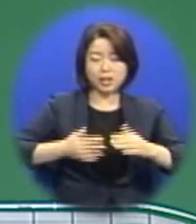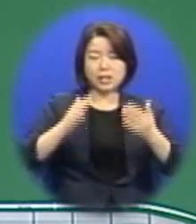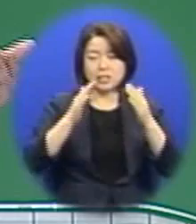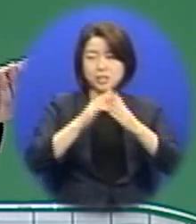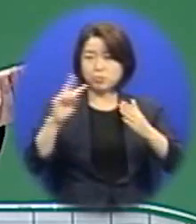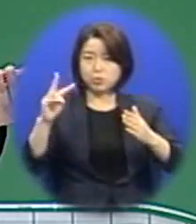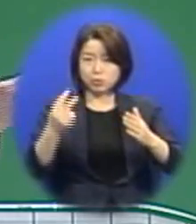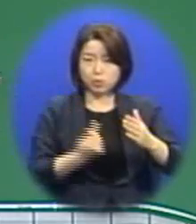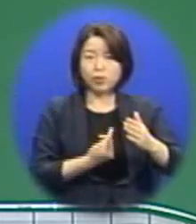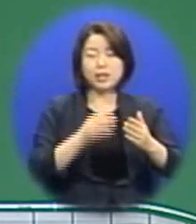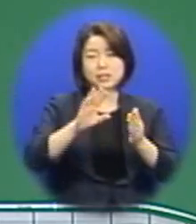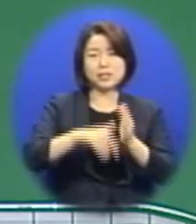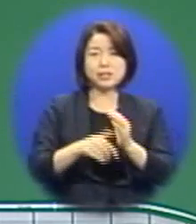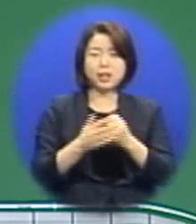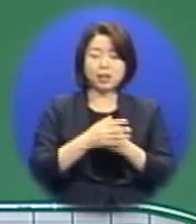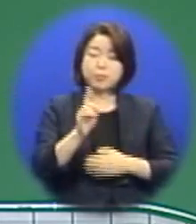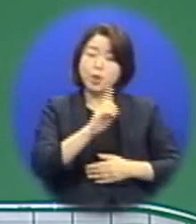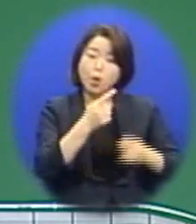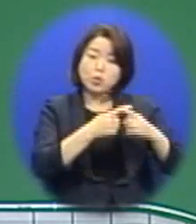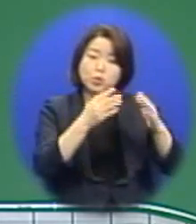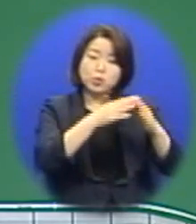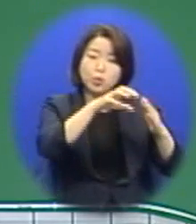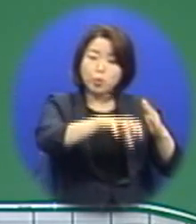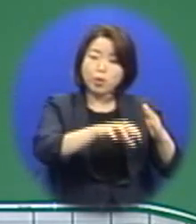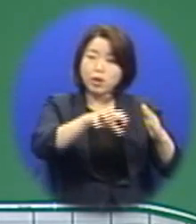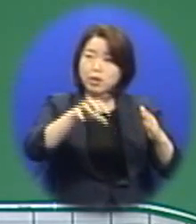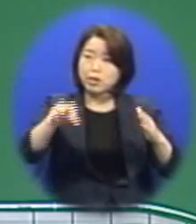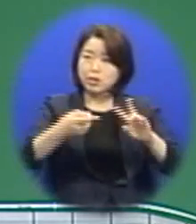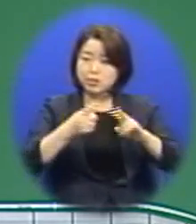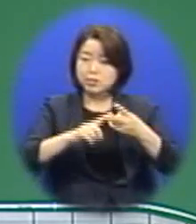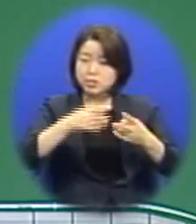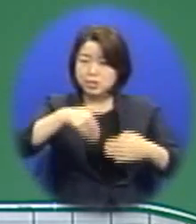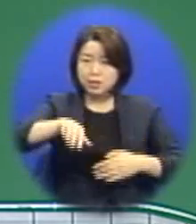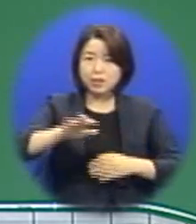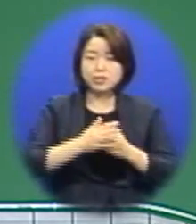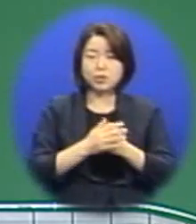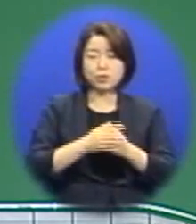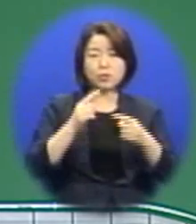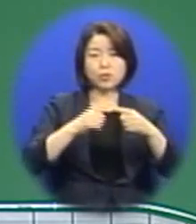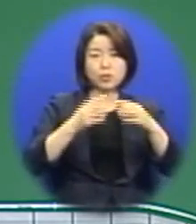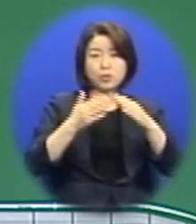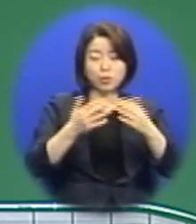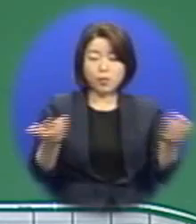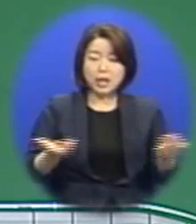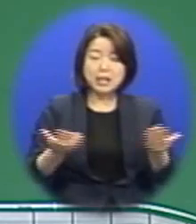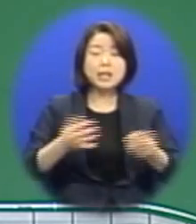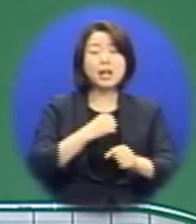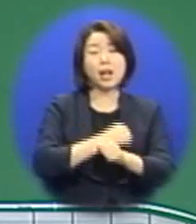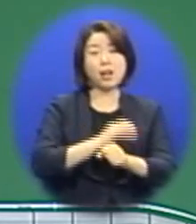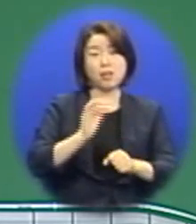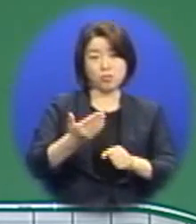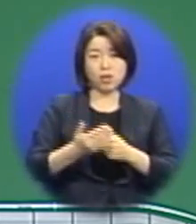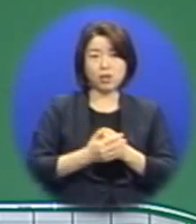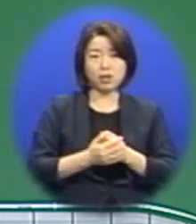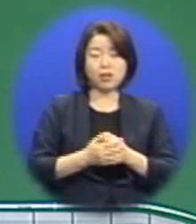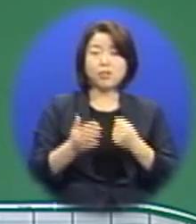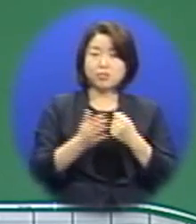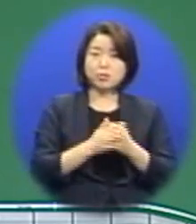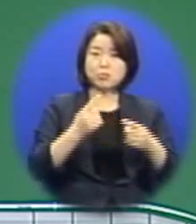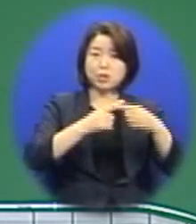어느 교회든지 가서 목사니까 어느 교회든지 가서 교회 사역을 해야 되잖아요. 그래야